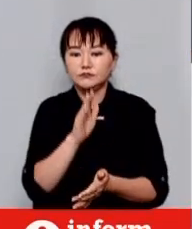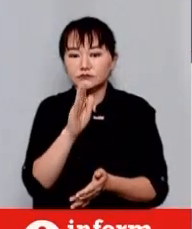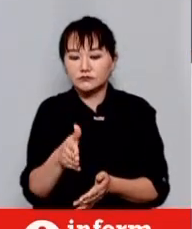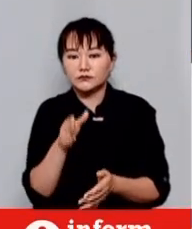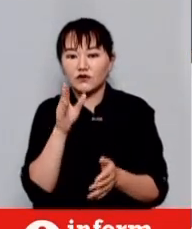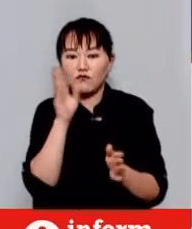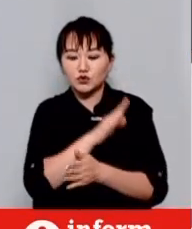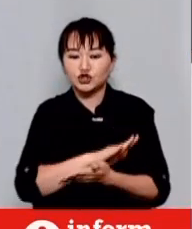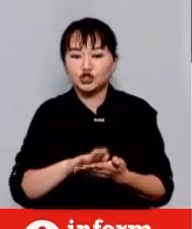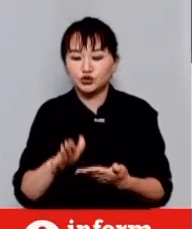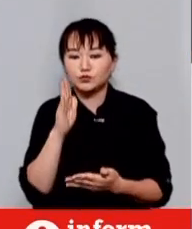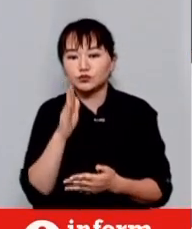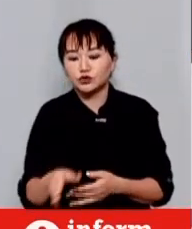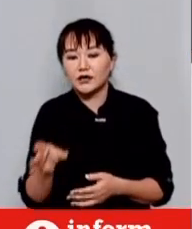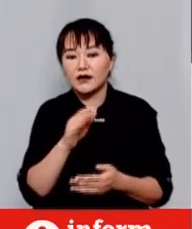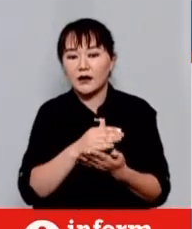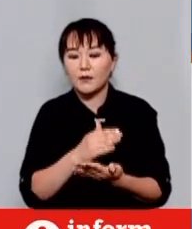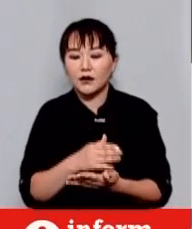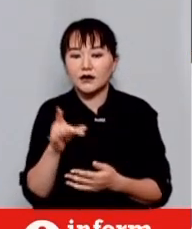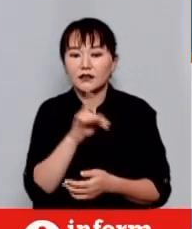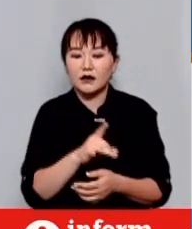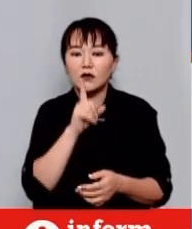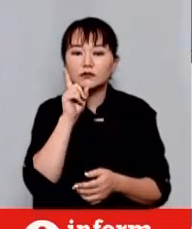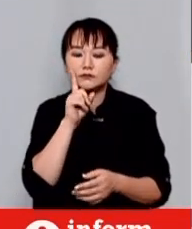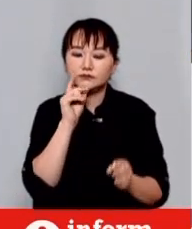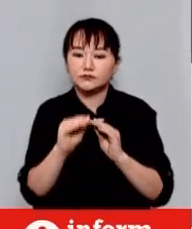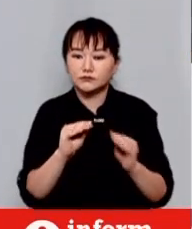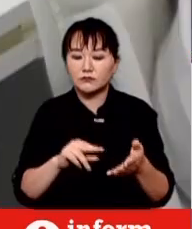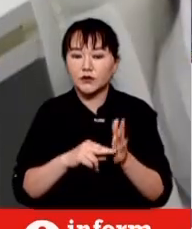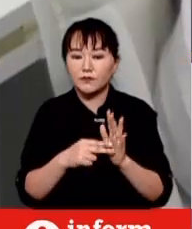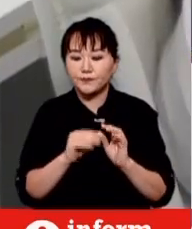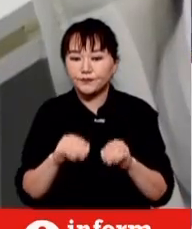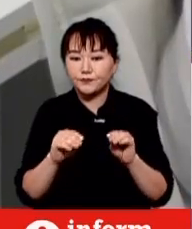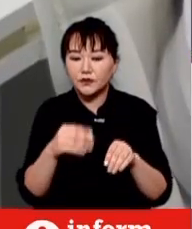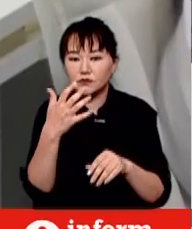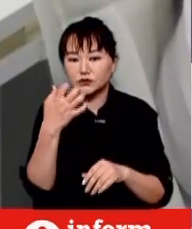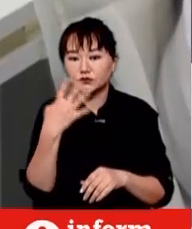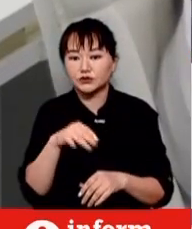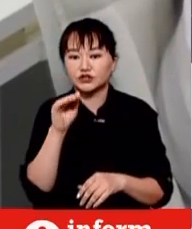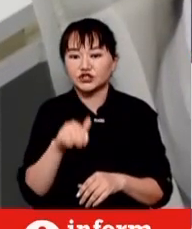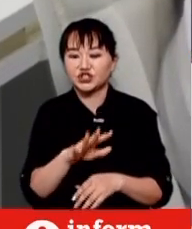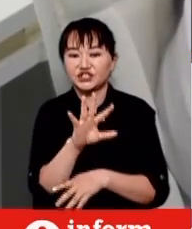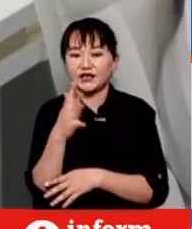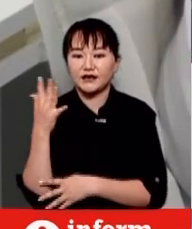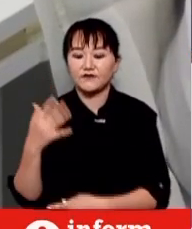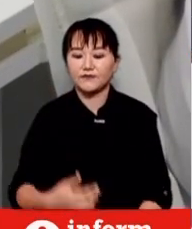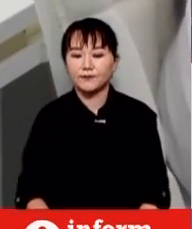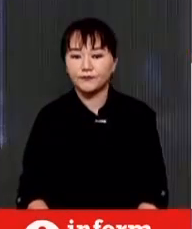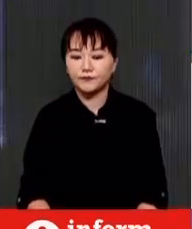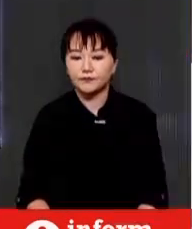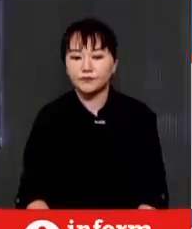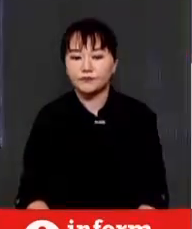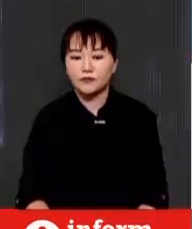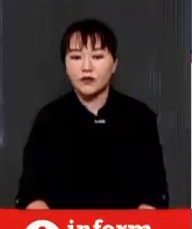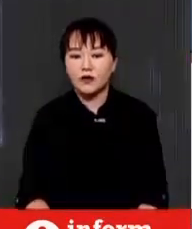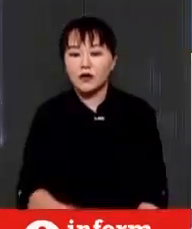станет чище. К тому же в рамках регионального плана озеленения планируется высадить 540 тысяч саженцев деревьев.